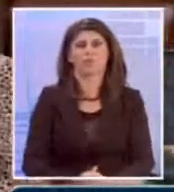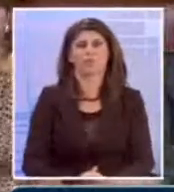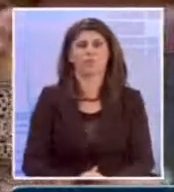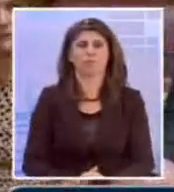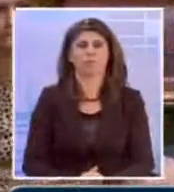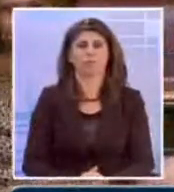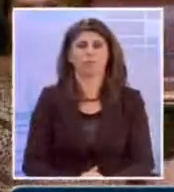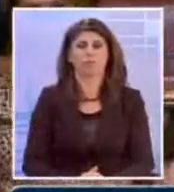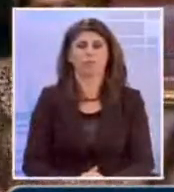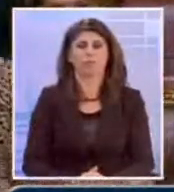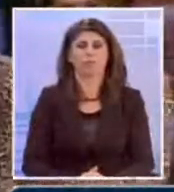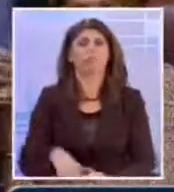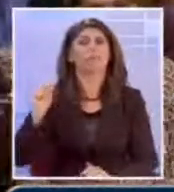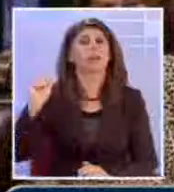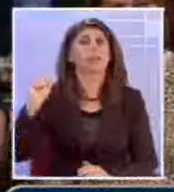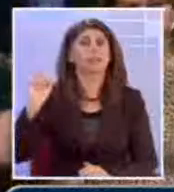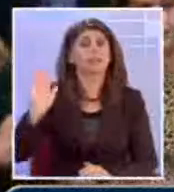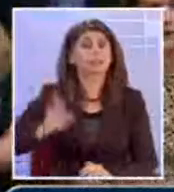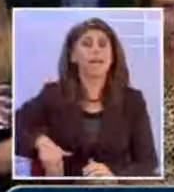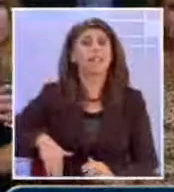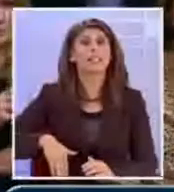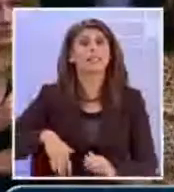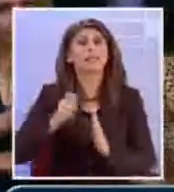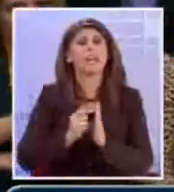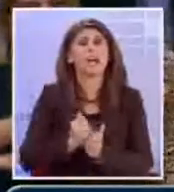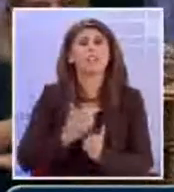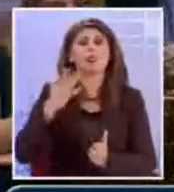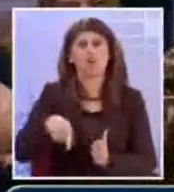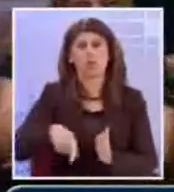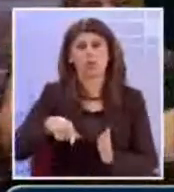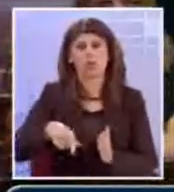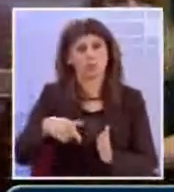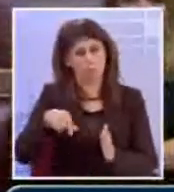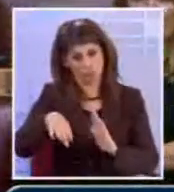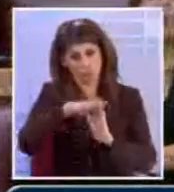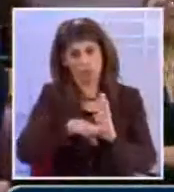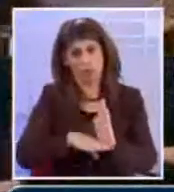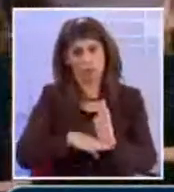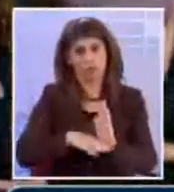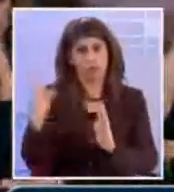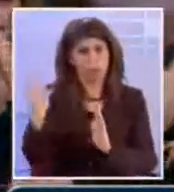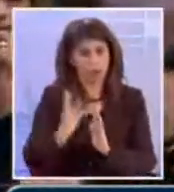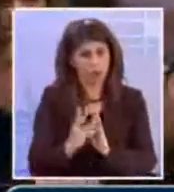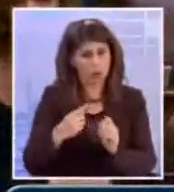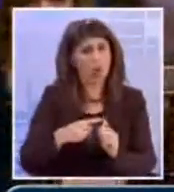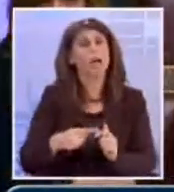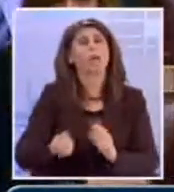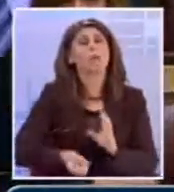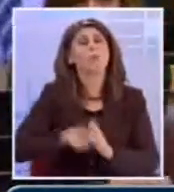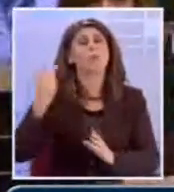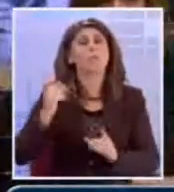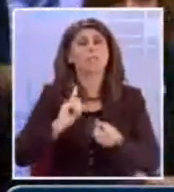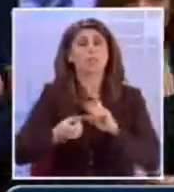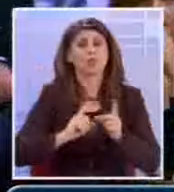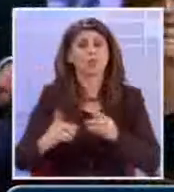Η τελική αξιολόγηση του υφισταμένου προγράμματος από την Τρόικα, η νέα συμφωνία με τους